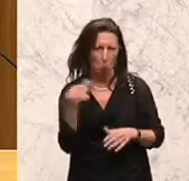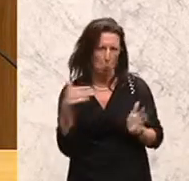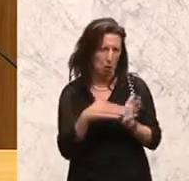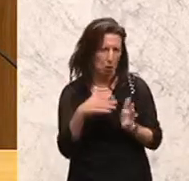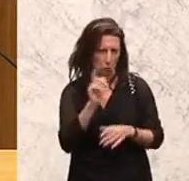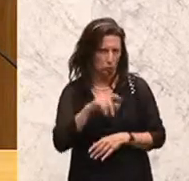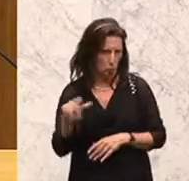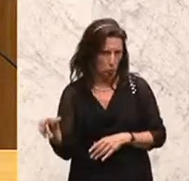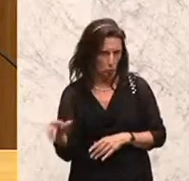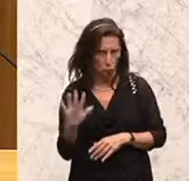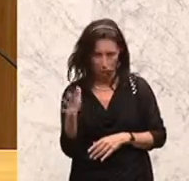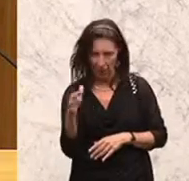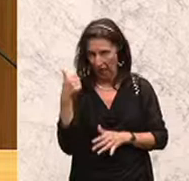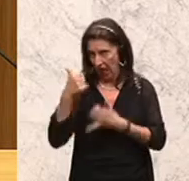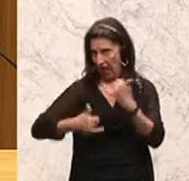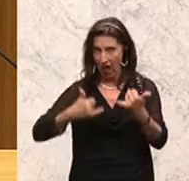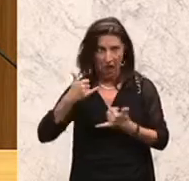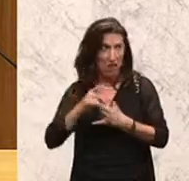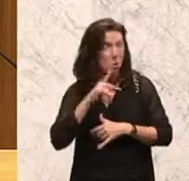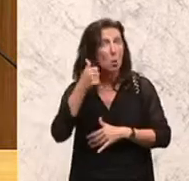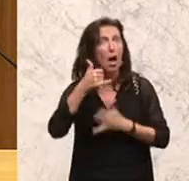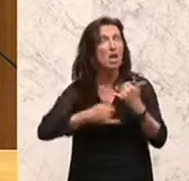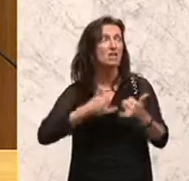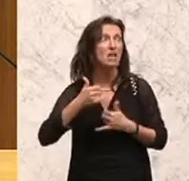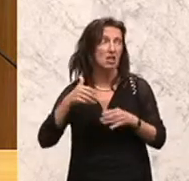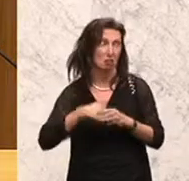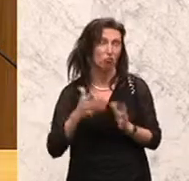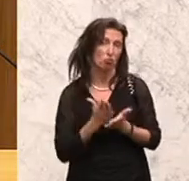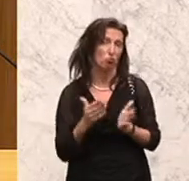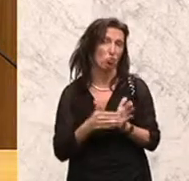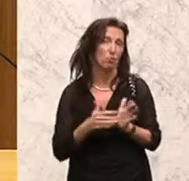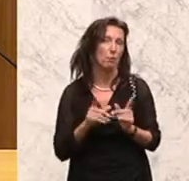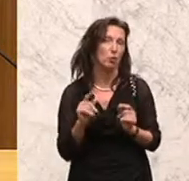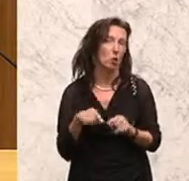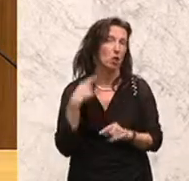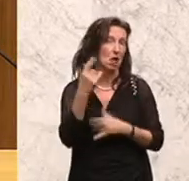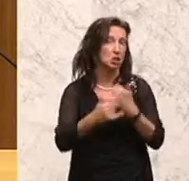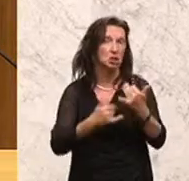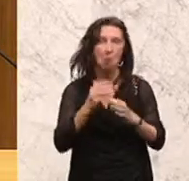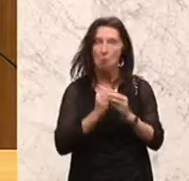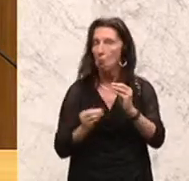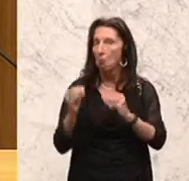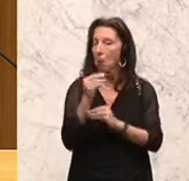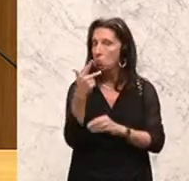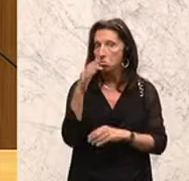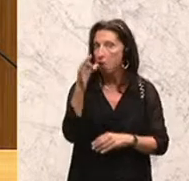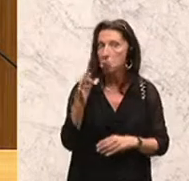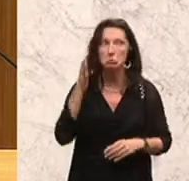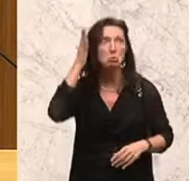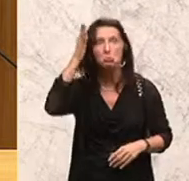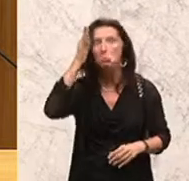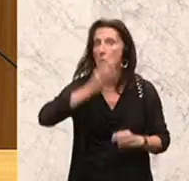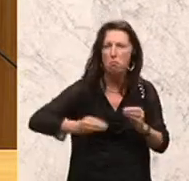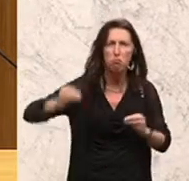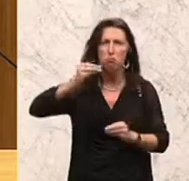ziemlich genau das, was in diesem einen Jahr allein notwendig wird. Das heißt, im nächsten Jahr wird das einfach auf 3% und dann auf was auch immer angehoben.